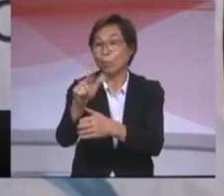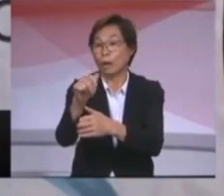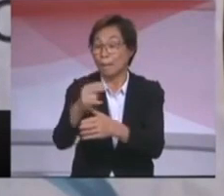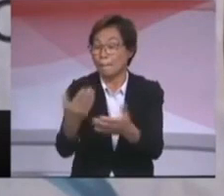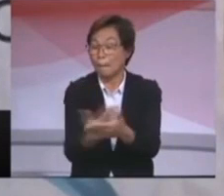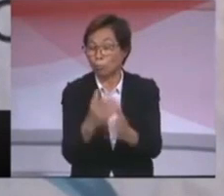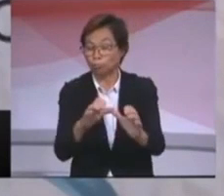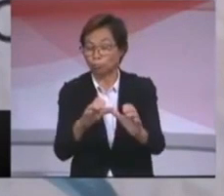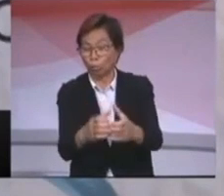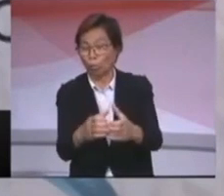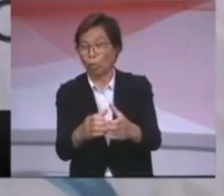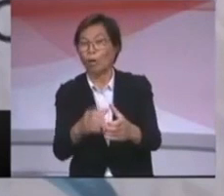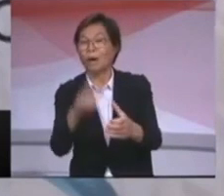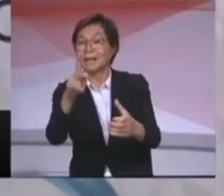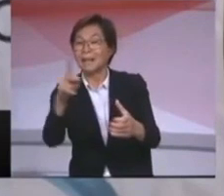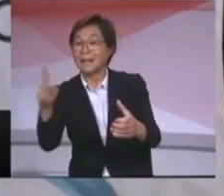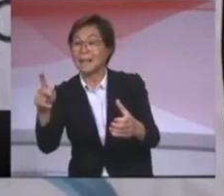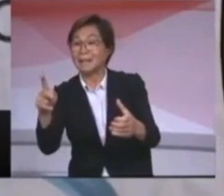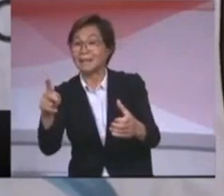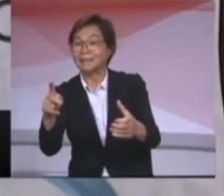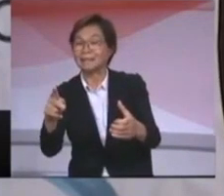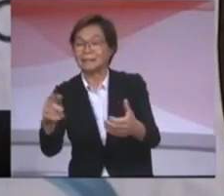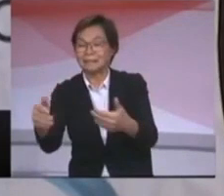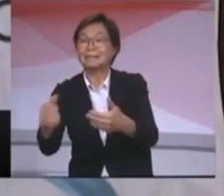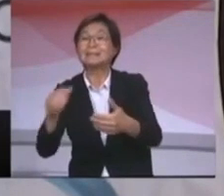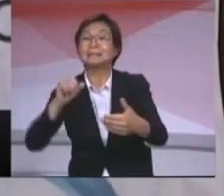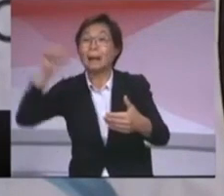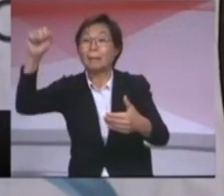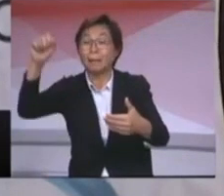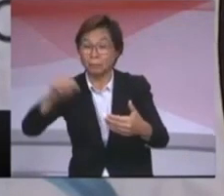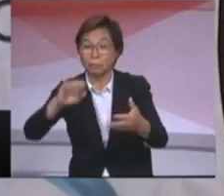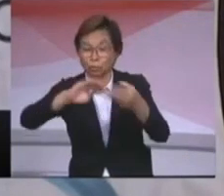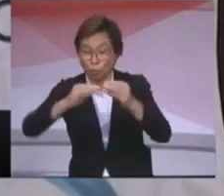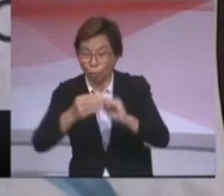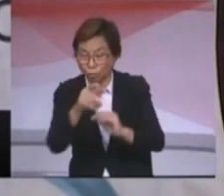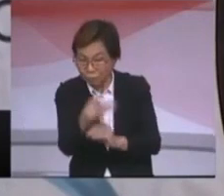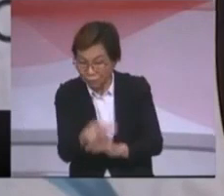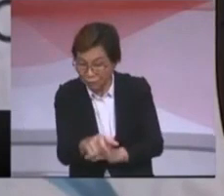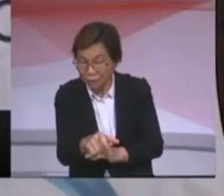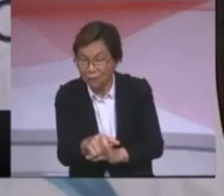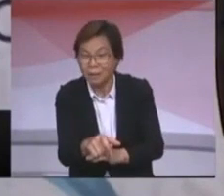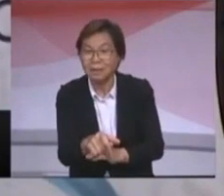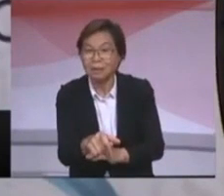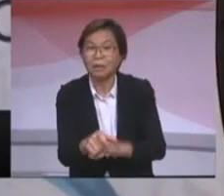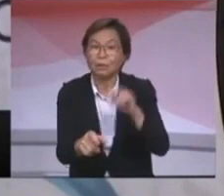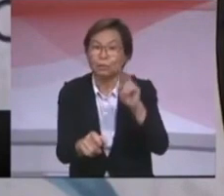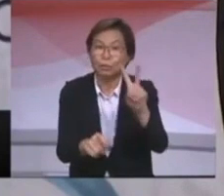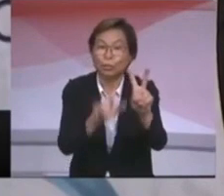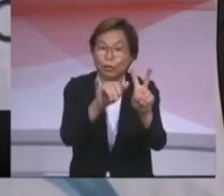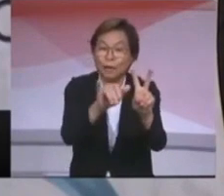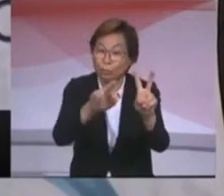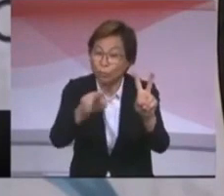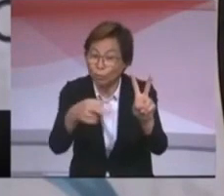ini melibatkan daerah Kota Kinabalu di negeri Sabah. Kes indeks bagi kluster ini iaitu kes